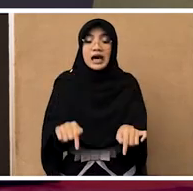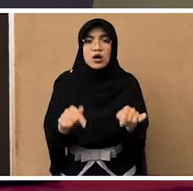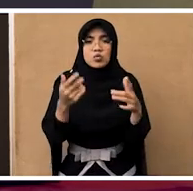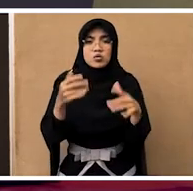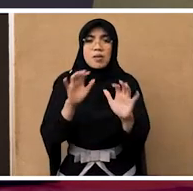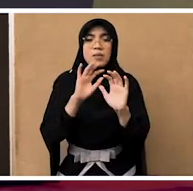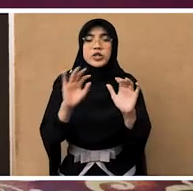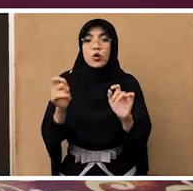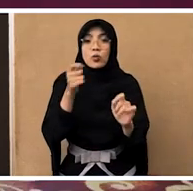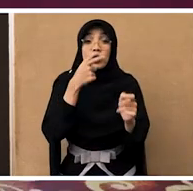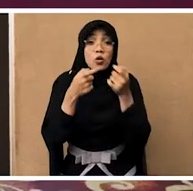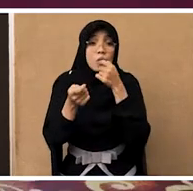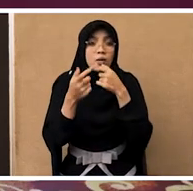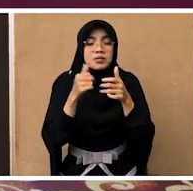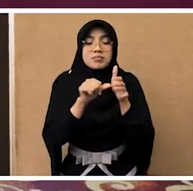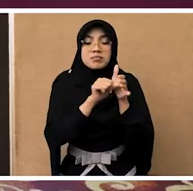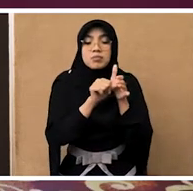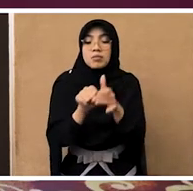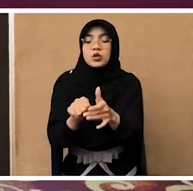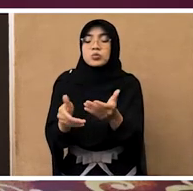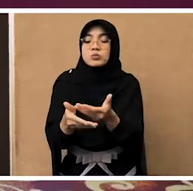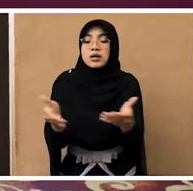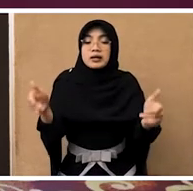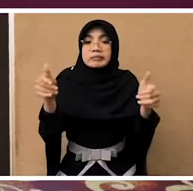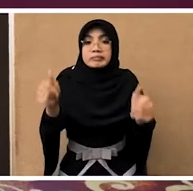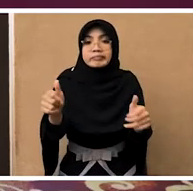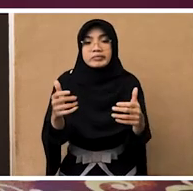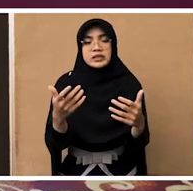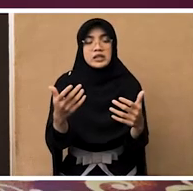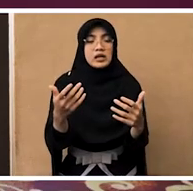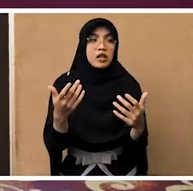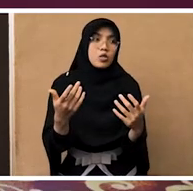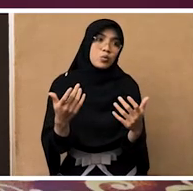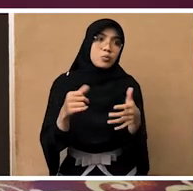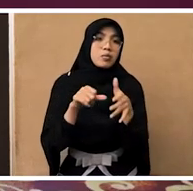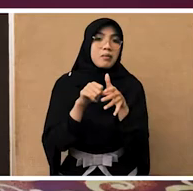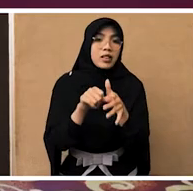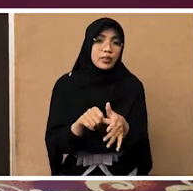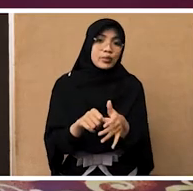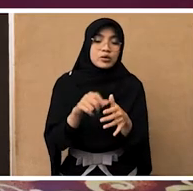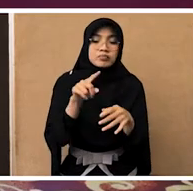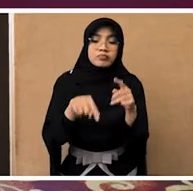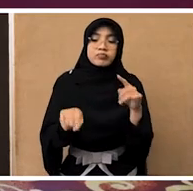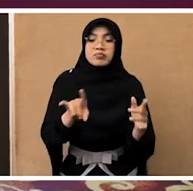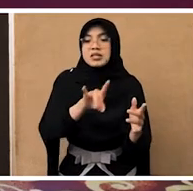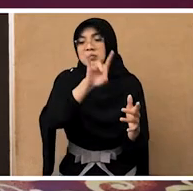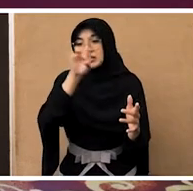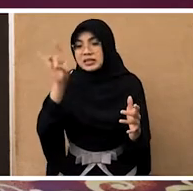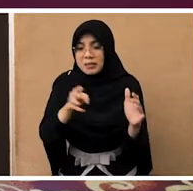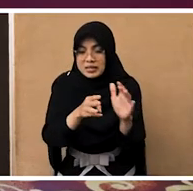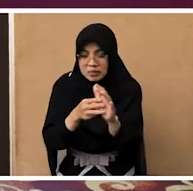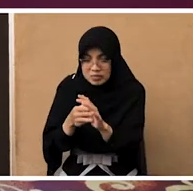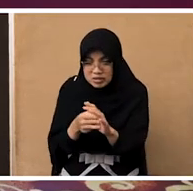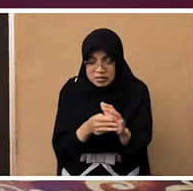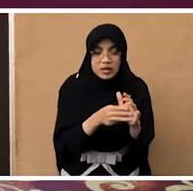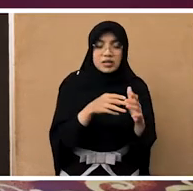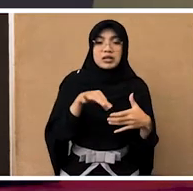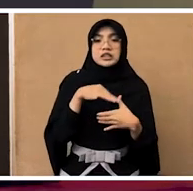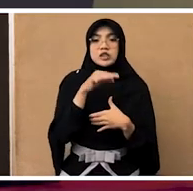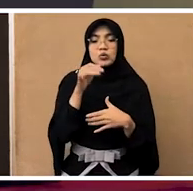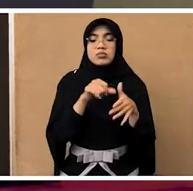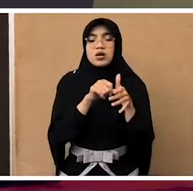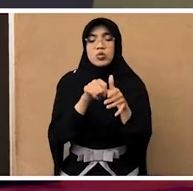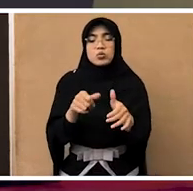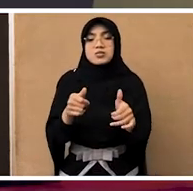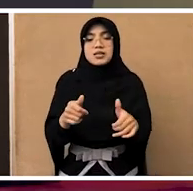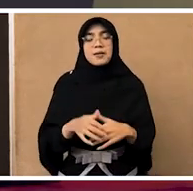sudah banyak obat-obatan yang bisa membantu eee apa namanya bisa membantu eee berbagai persoalan ini masalah-masalah kejiwaan ini bisa